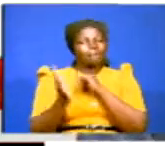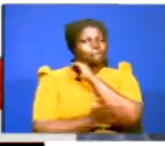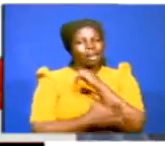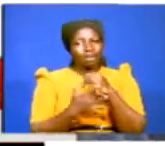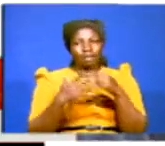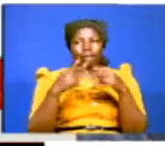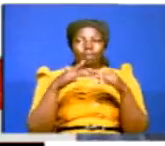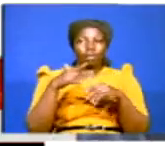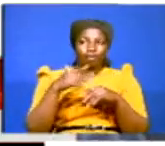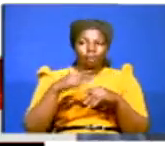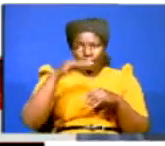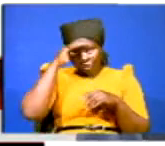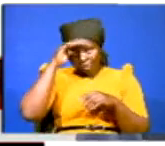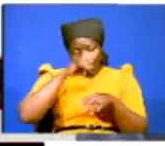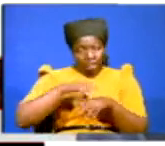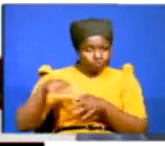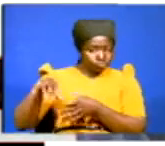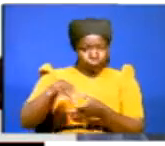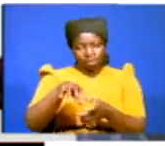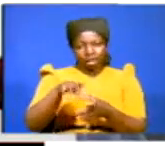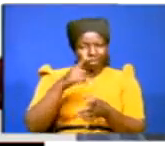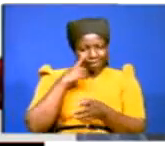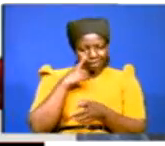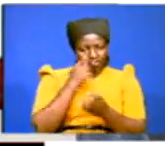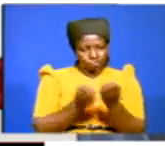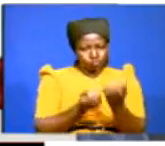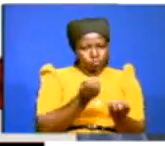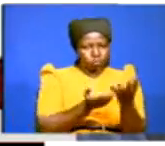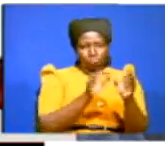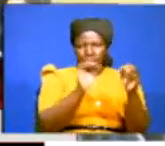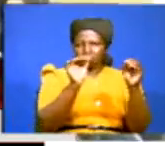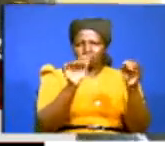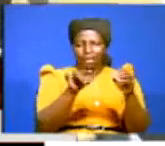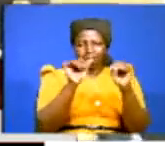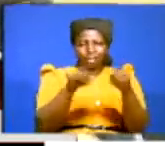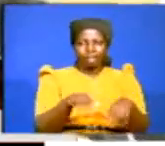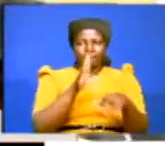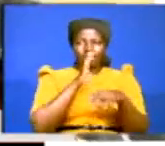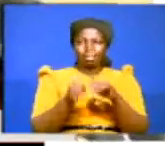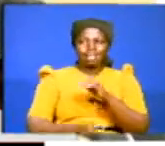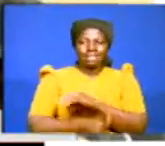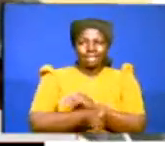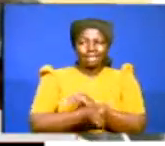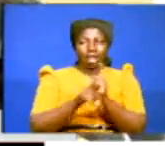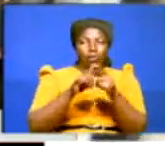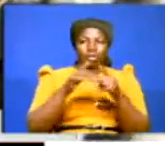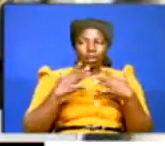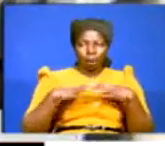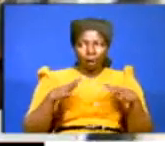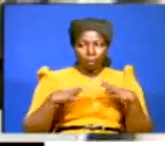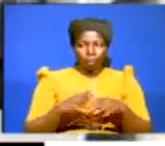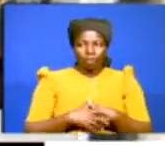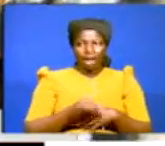inatoka, na hii ni pombe ambayo inaweza kuwa hatari kwa wananchi. Ndambuki caution those engaging in